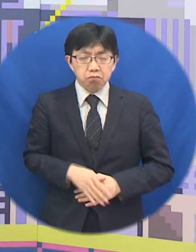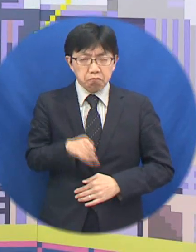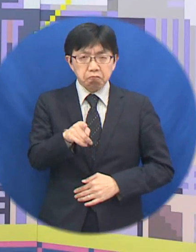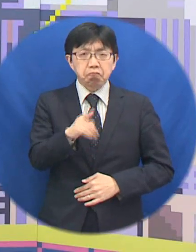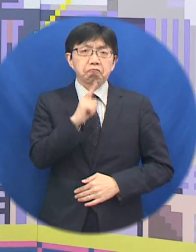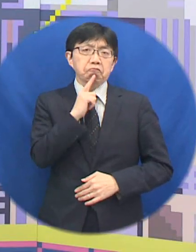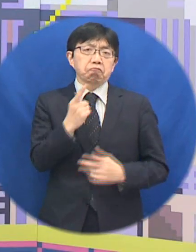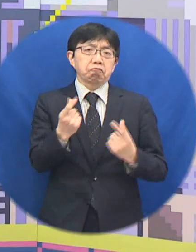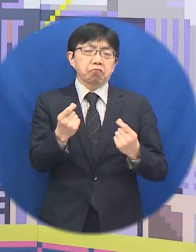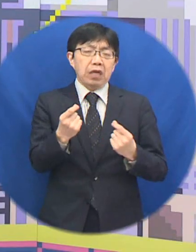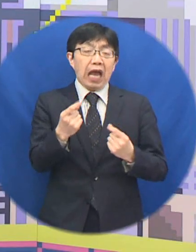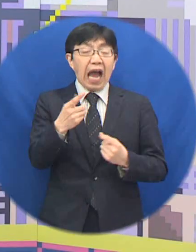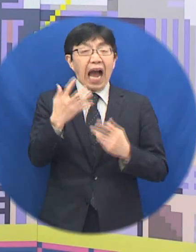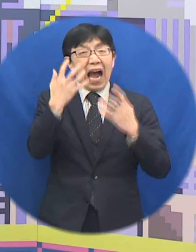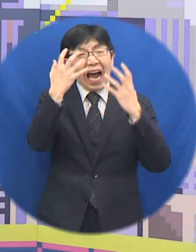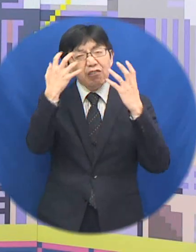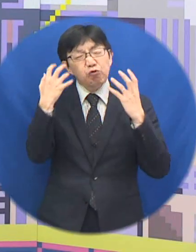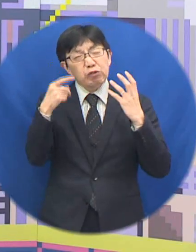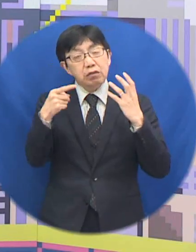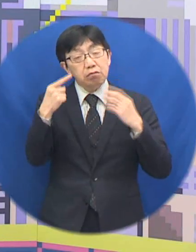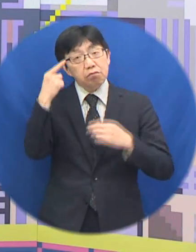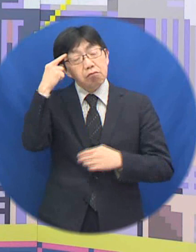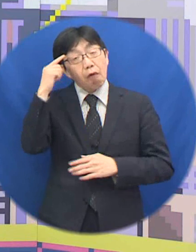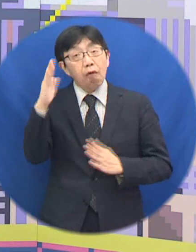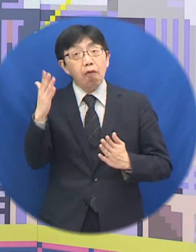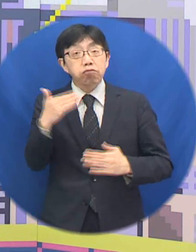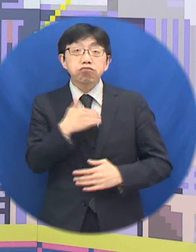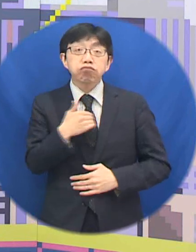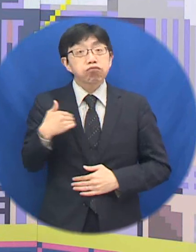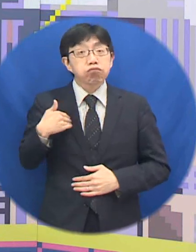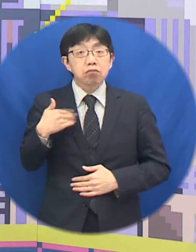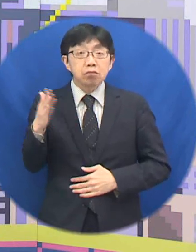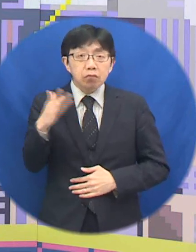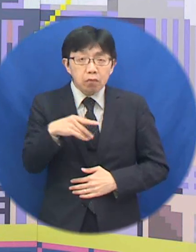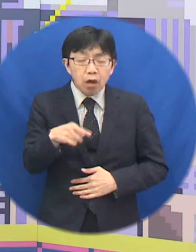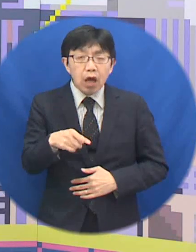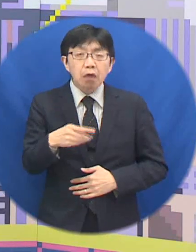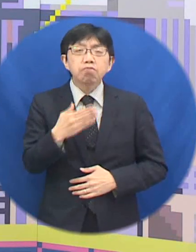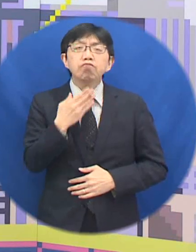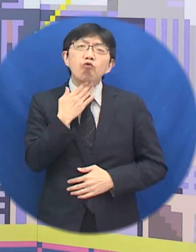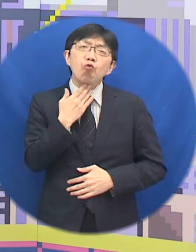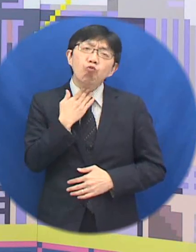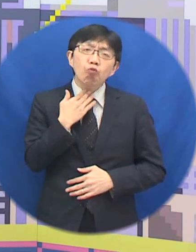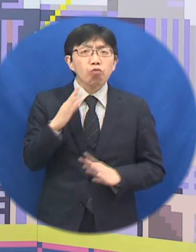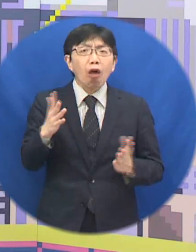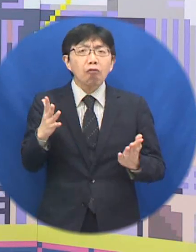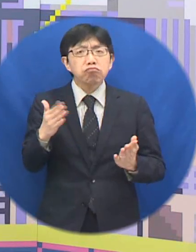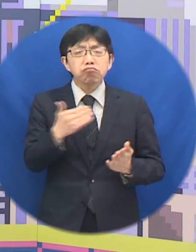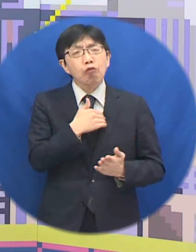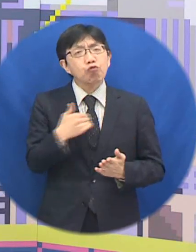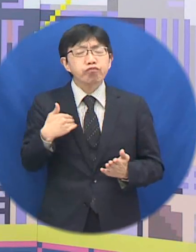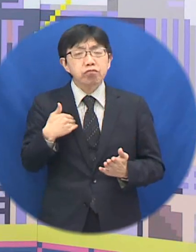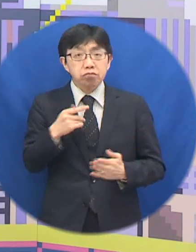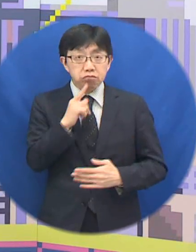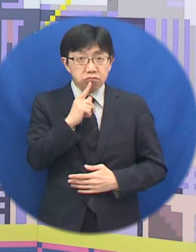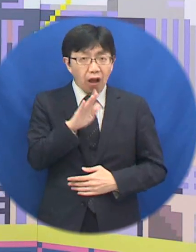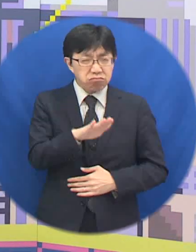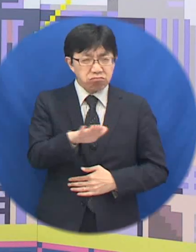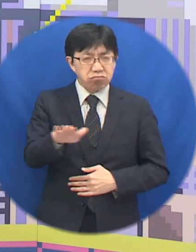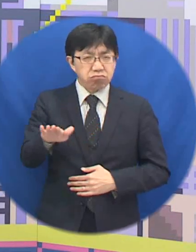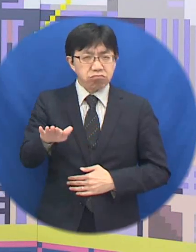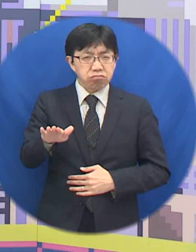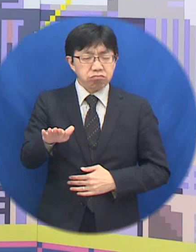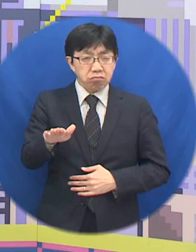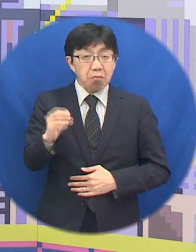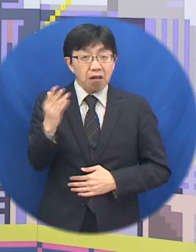通り、高齢者の方は暑さを感じにくいですとか、はい、喉の渇きに気づきにくいということもあります。で、あと元々